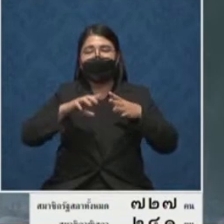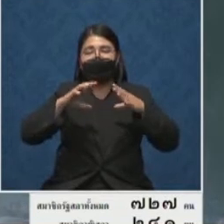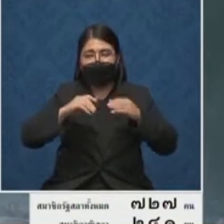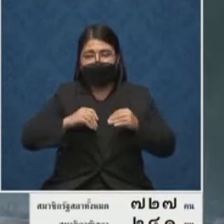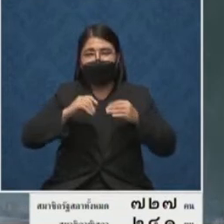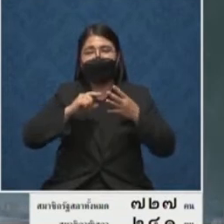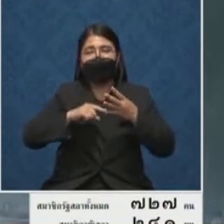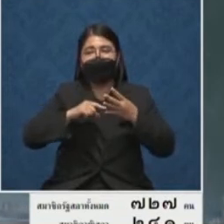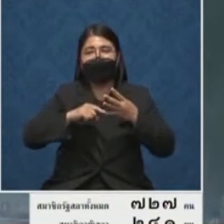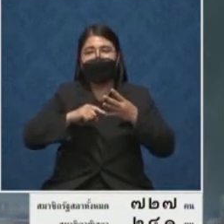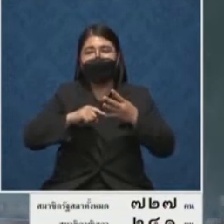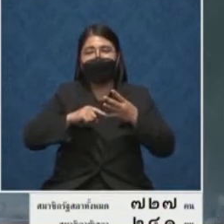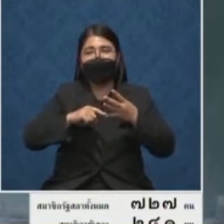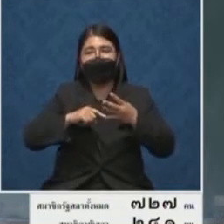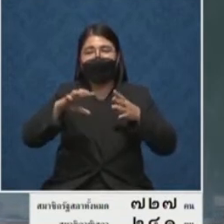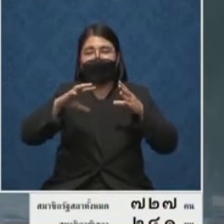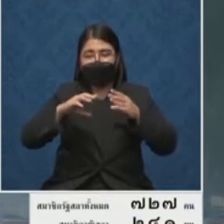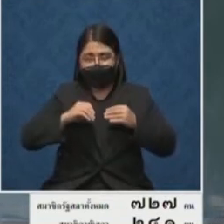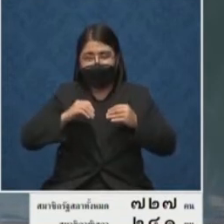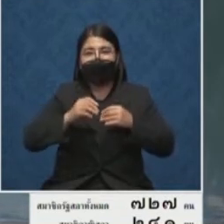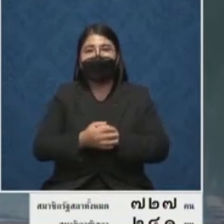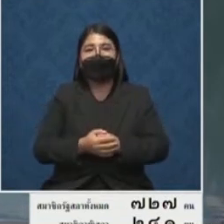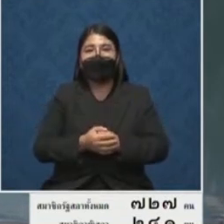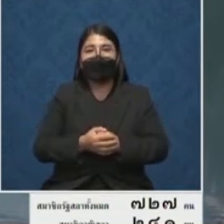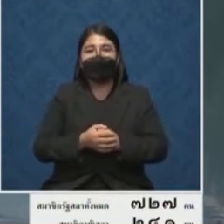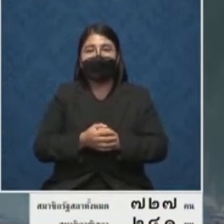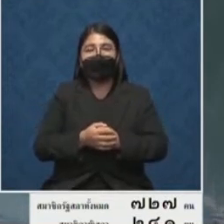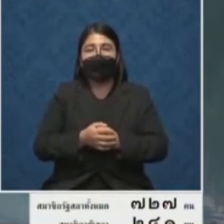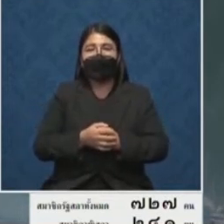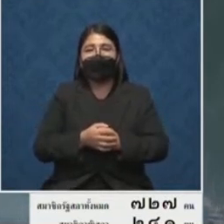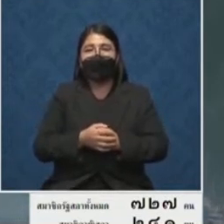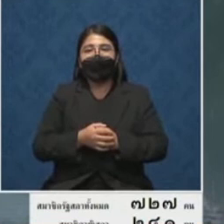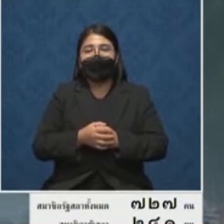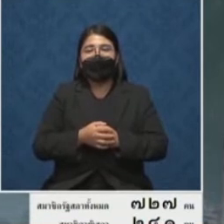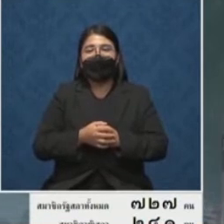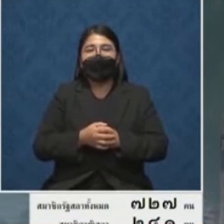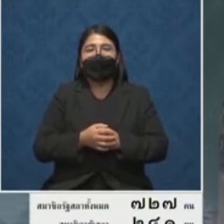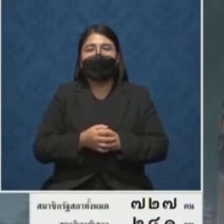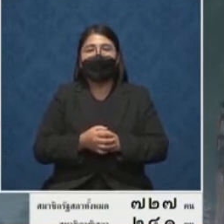การ3รับหลักการ4รับหลักการค่ะขอบคุณค่ะ